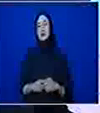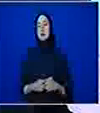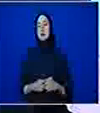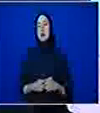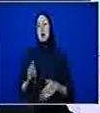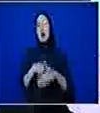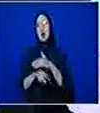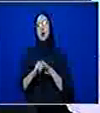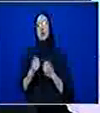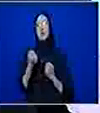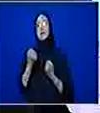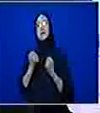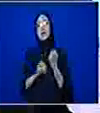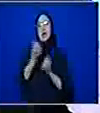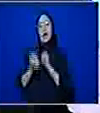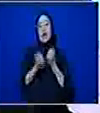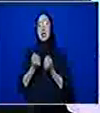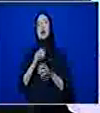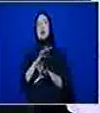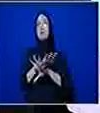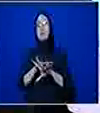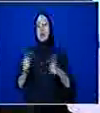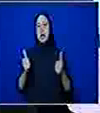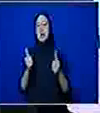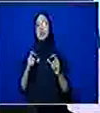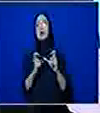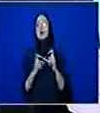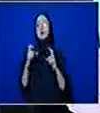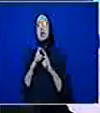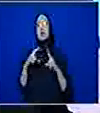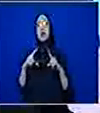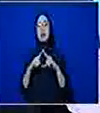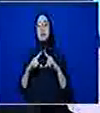yaitu melalui gerakan penyelamatan sumber daya alam.